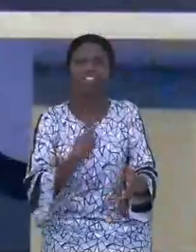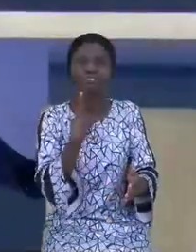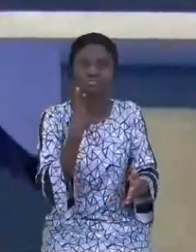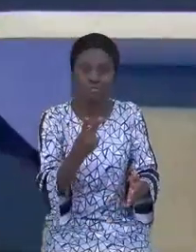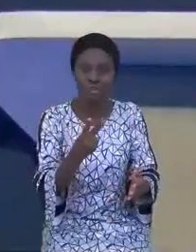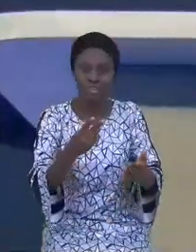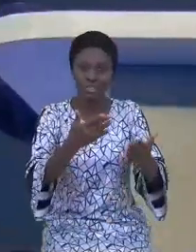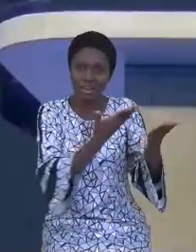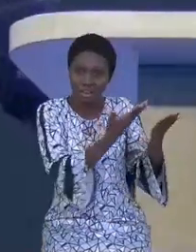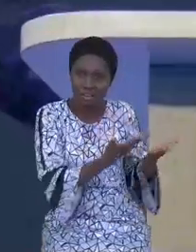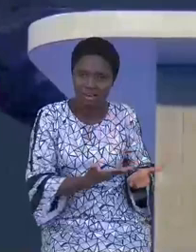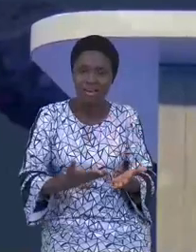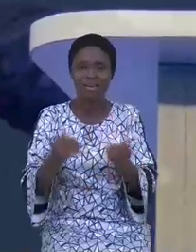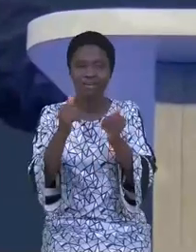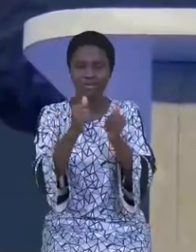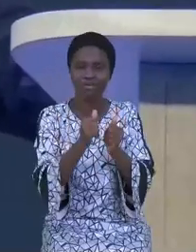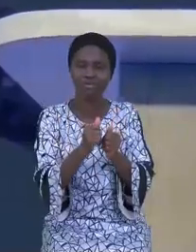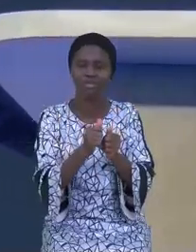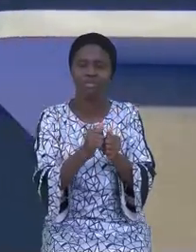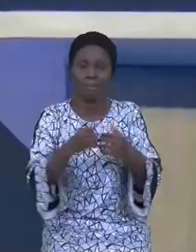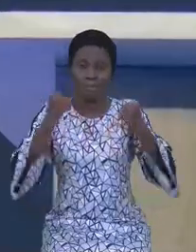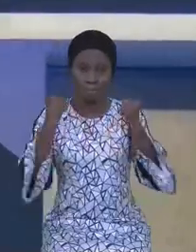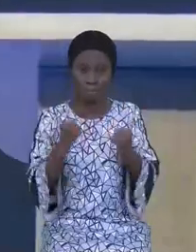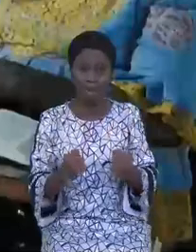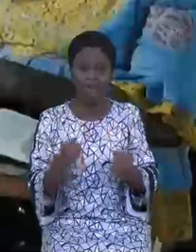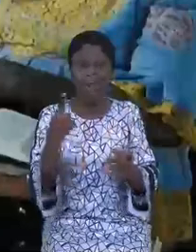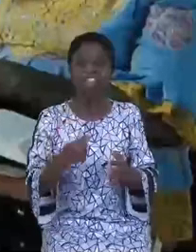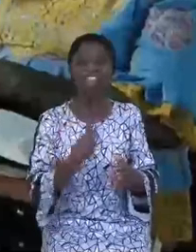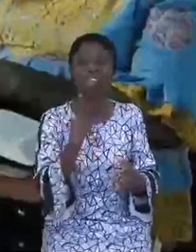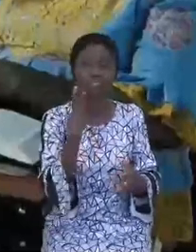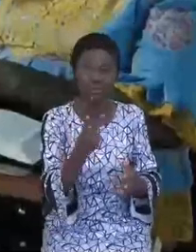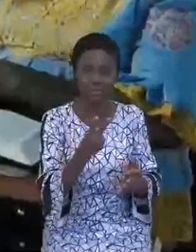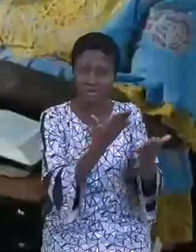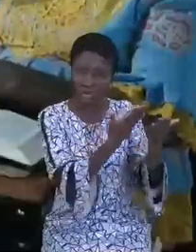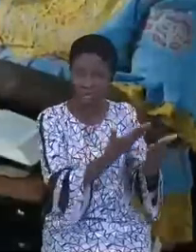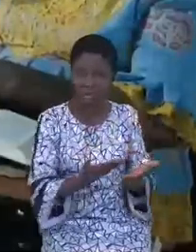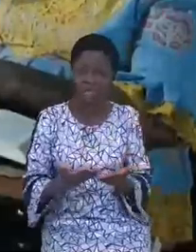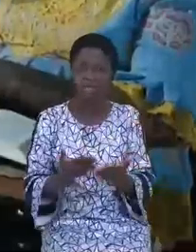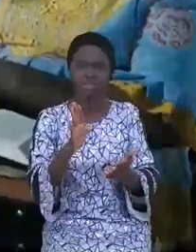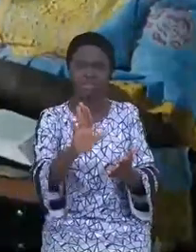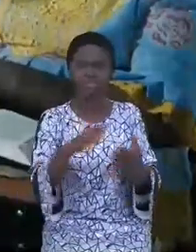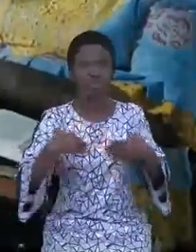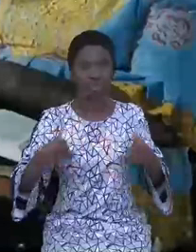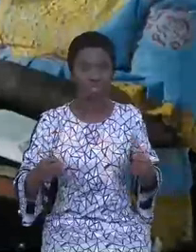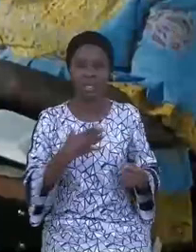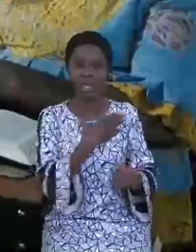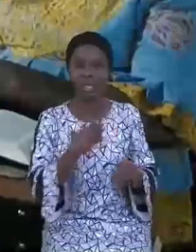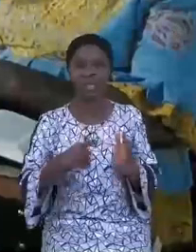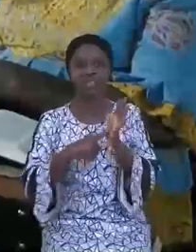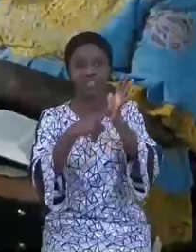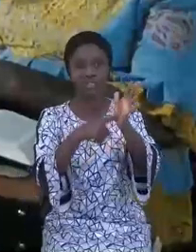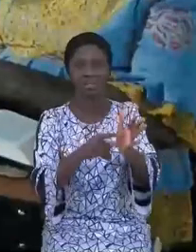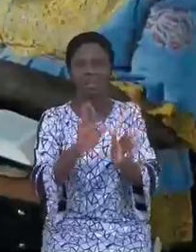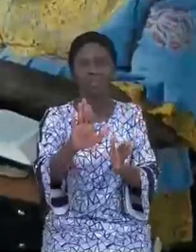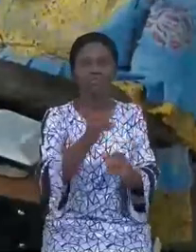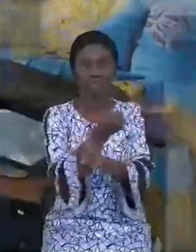la puissance, la voix porte ta guérison, la voix déclare ton salut et